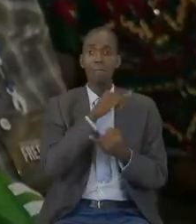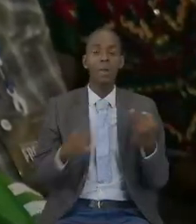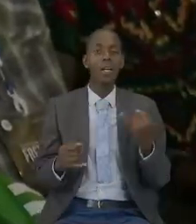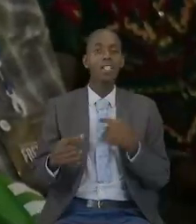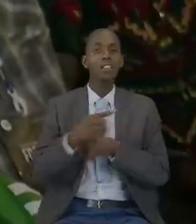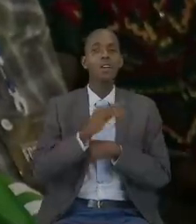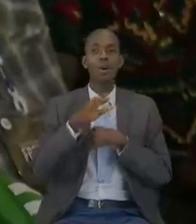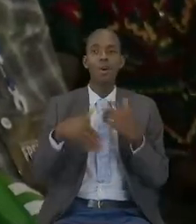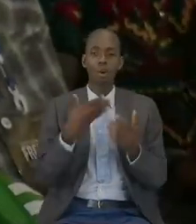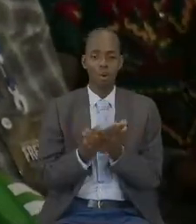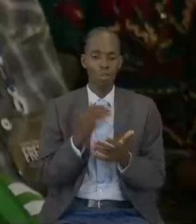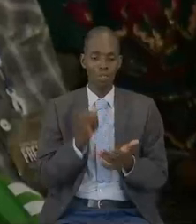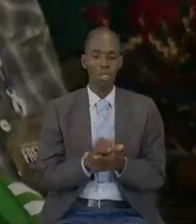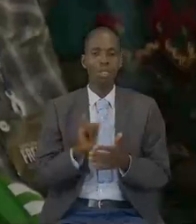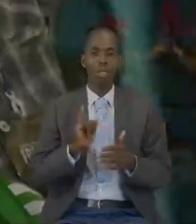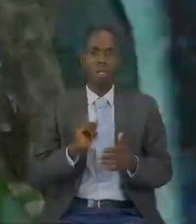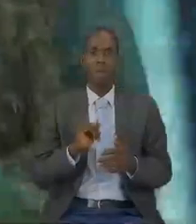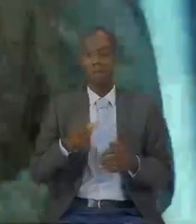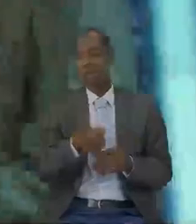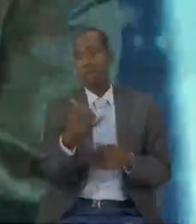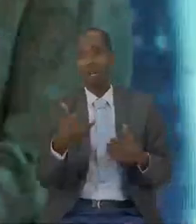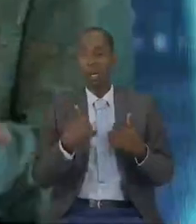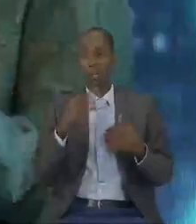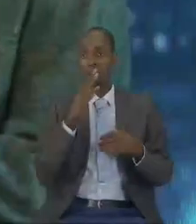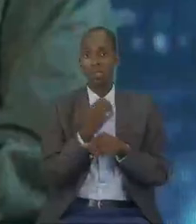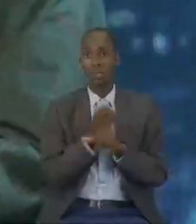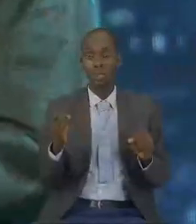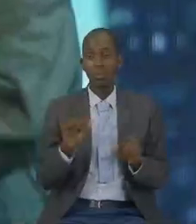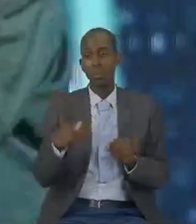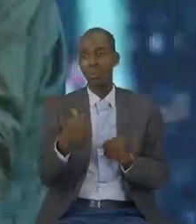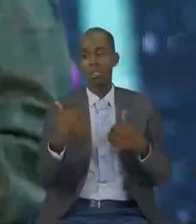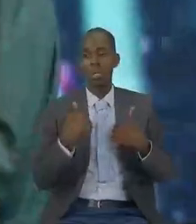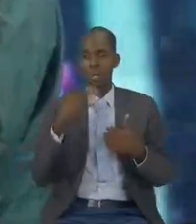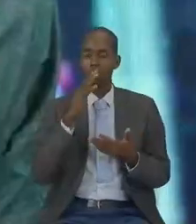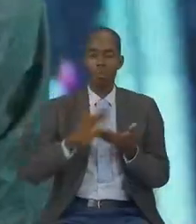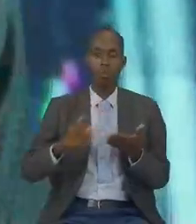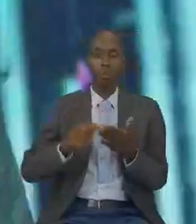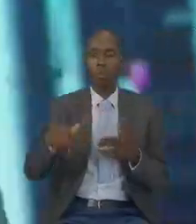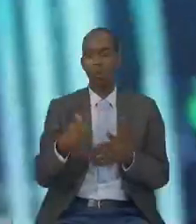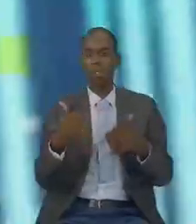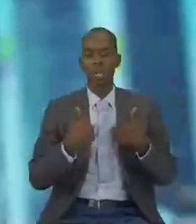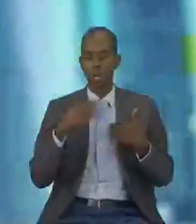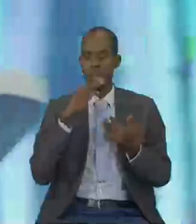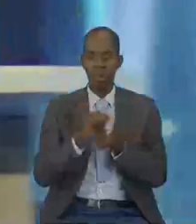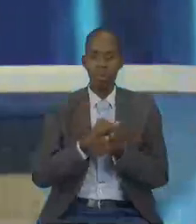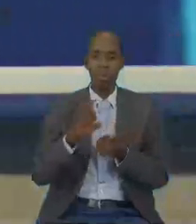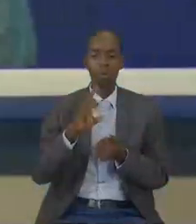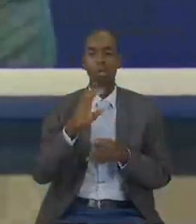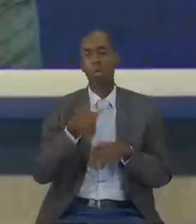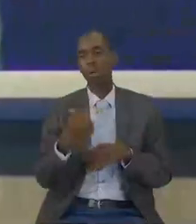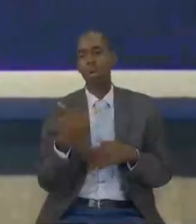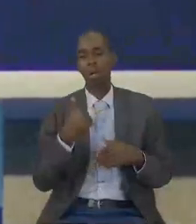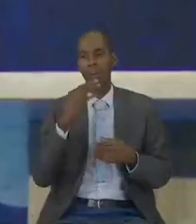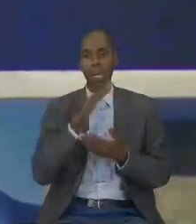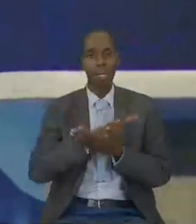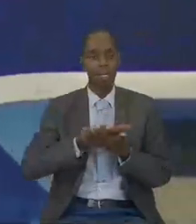Ce dernier jour, les autres ont été sauvés, les autres ont été pardonnés, les autres ont été lavés. Les autres ont